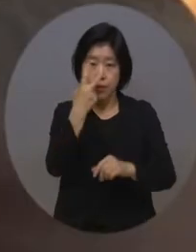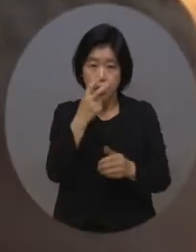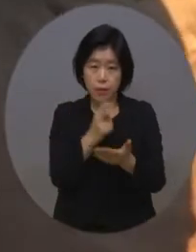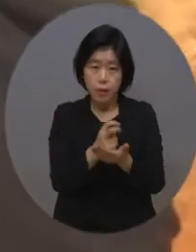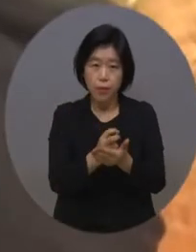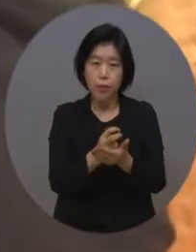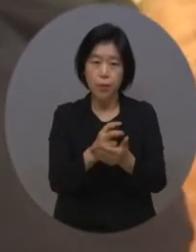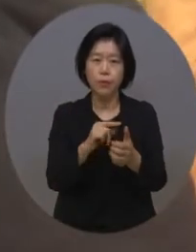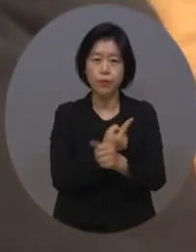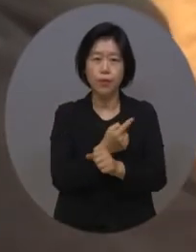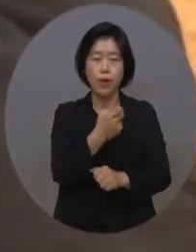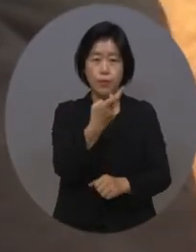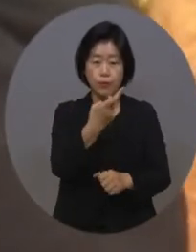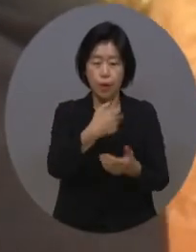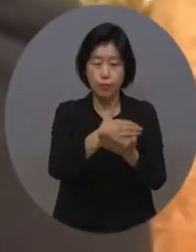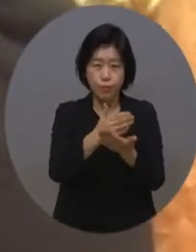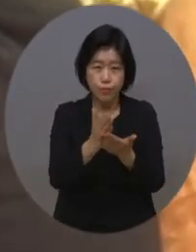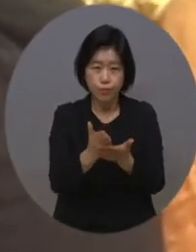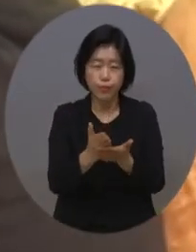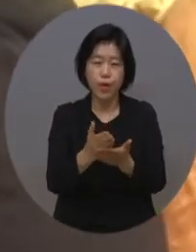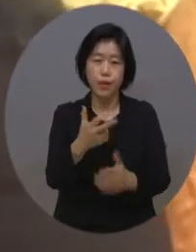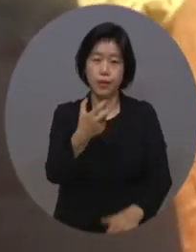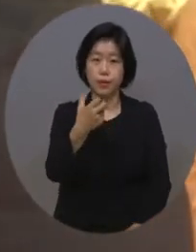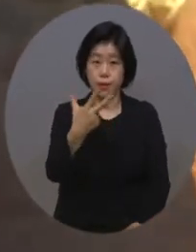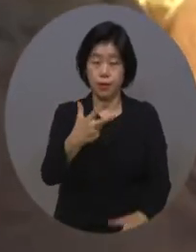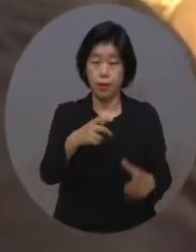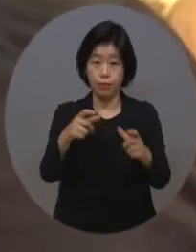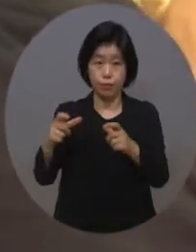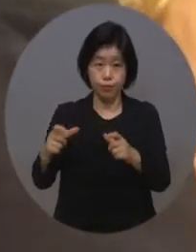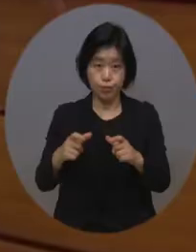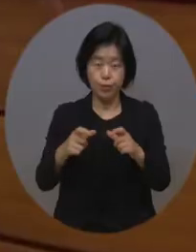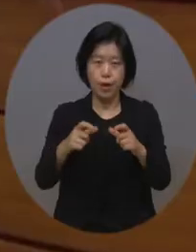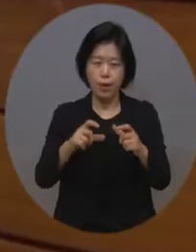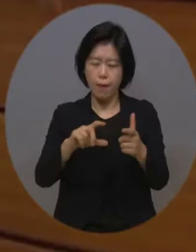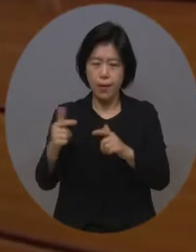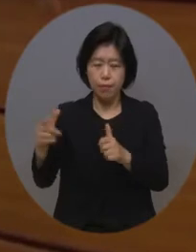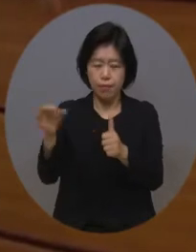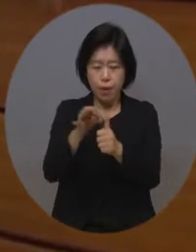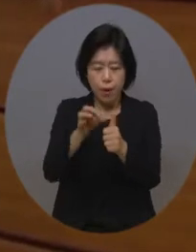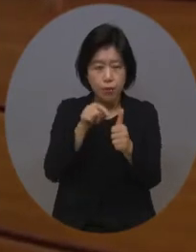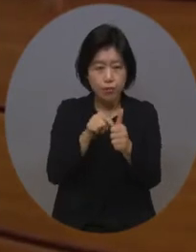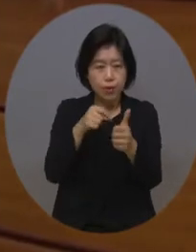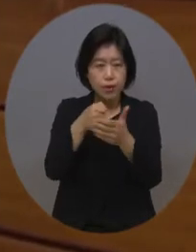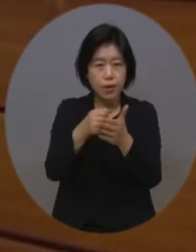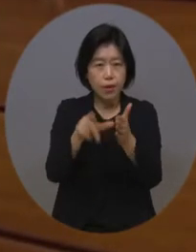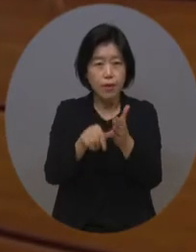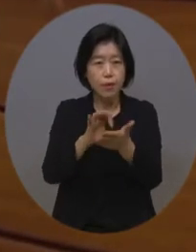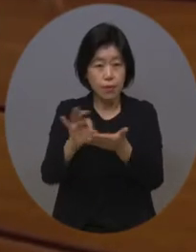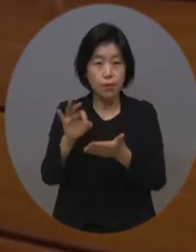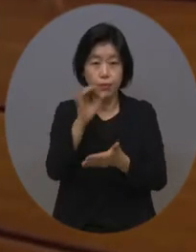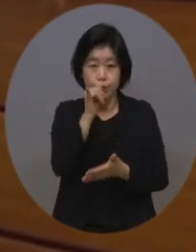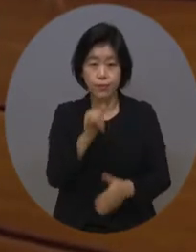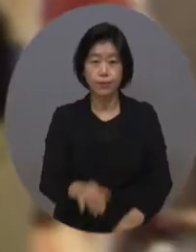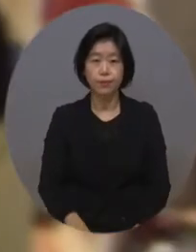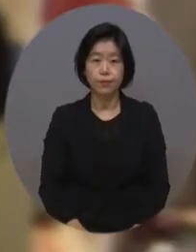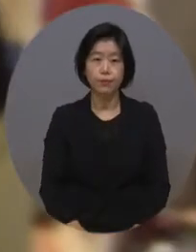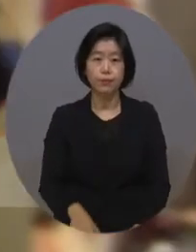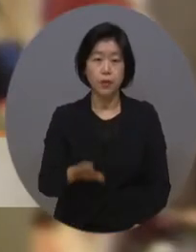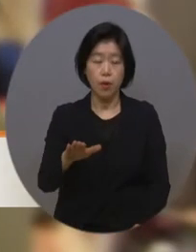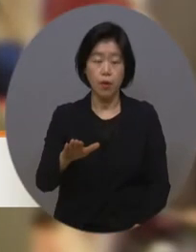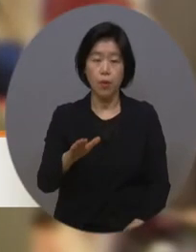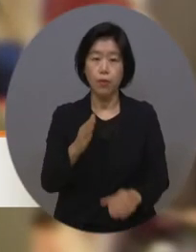77개의 복지사업에 수급자 선정기준 등으로 활용되고 있습니다 이번 기준 중위소득 변화에 발맞춰